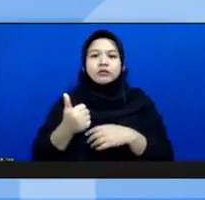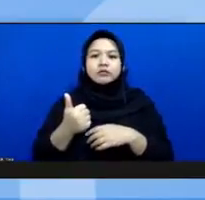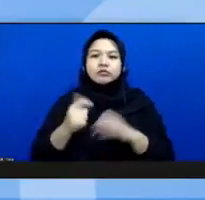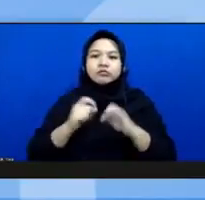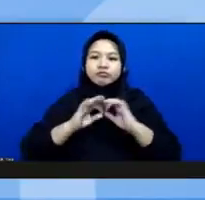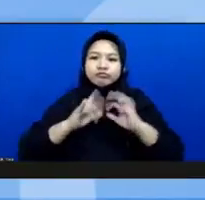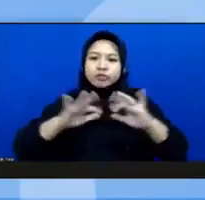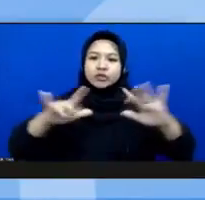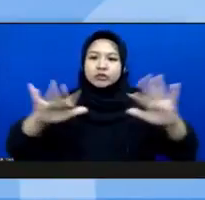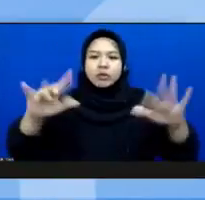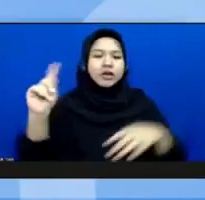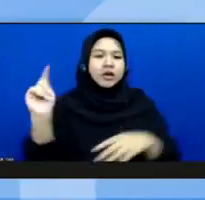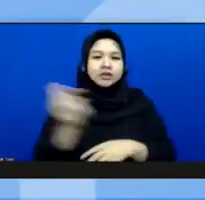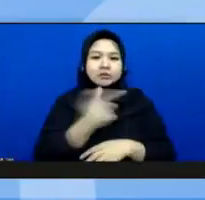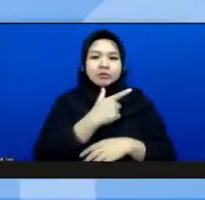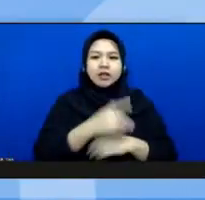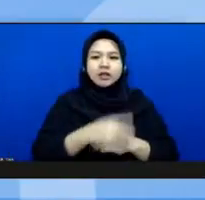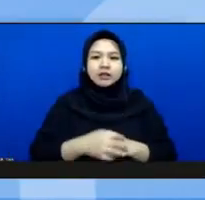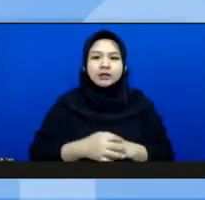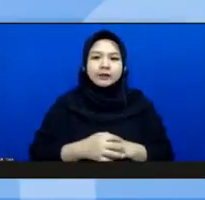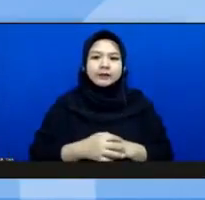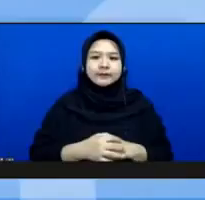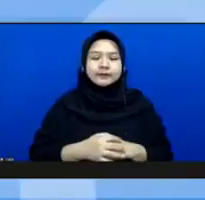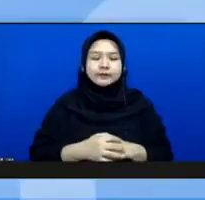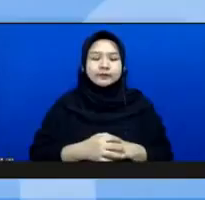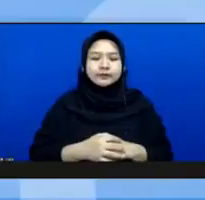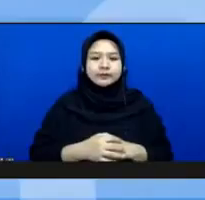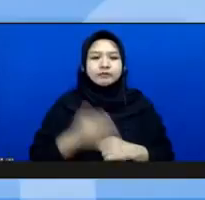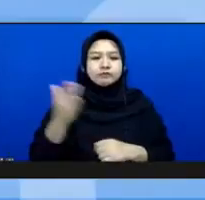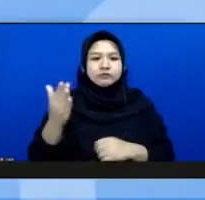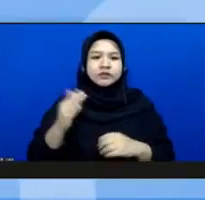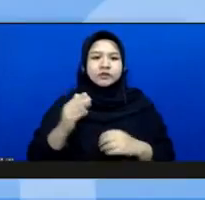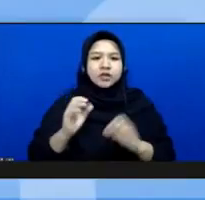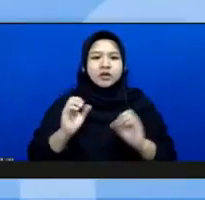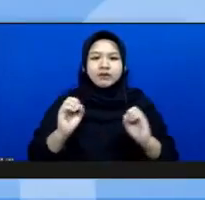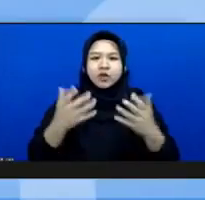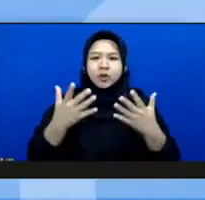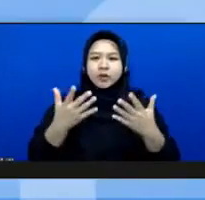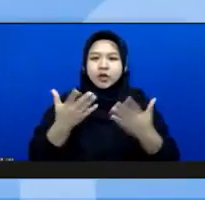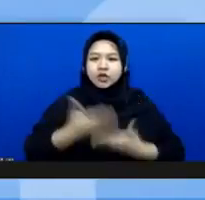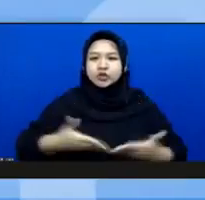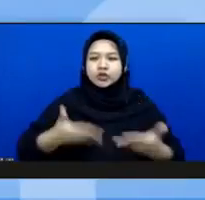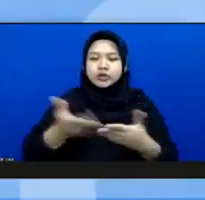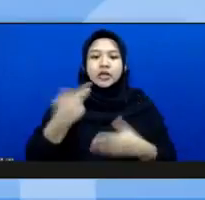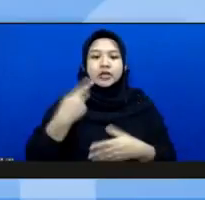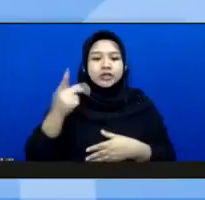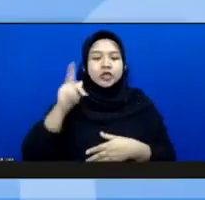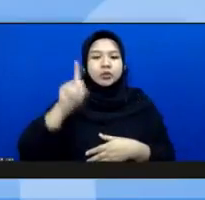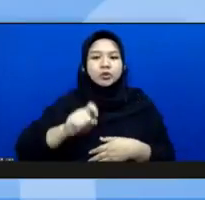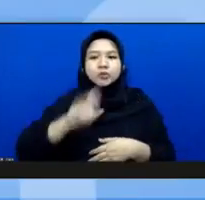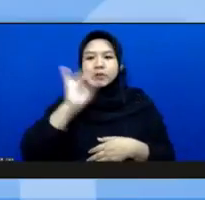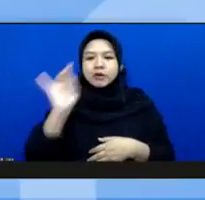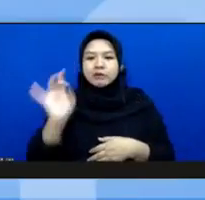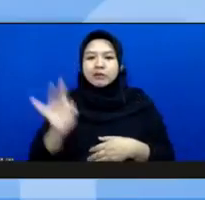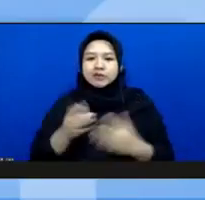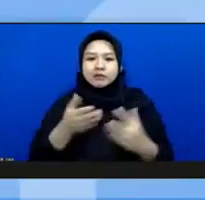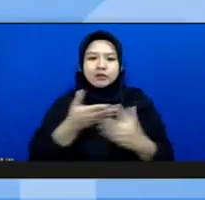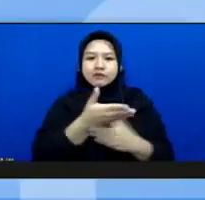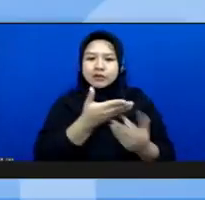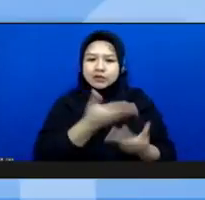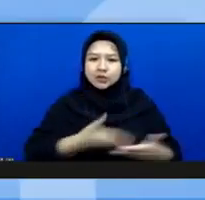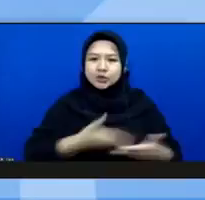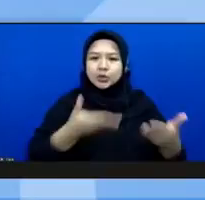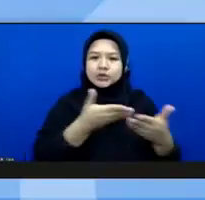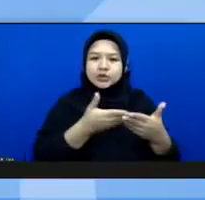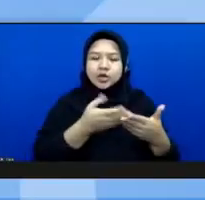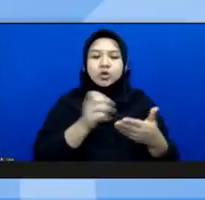menyebar dengan sangat cepat gitu. Dan karena dia adalah fenomena sosial, kita membutuhkan berbagai bentuk intervensi sosial untuk